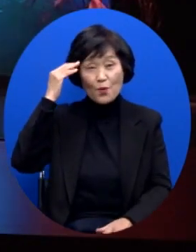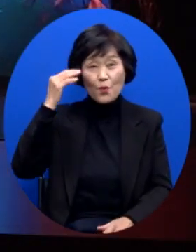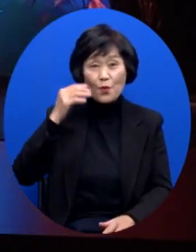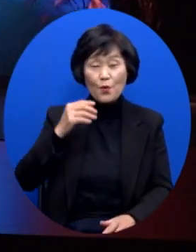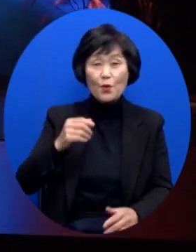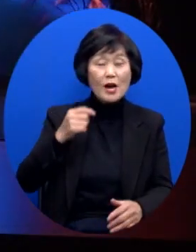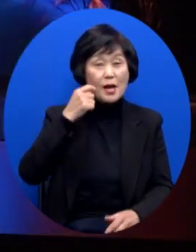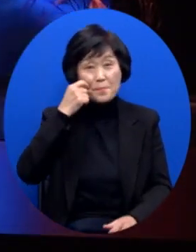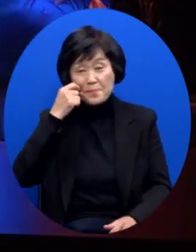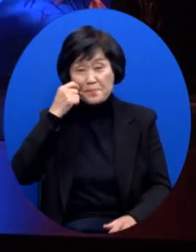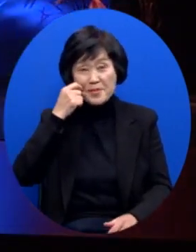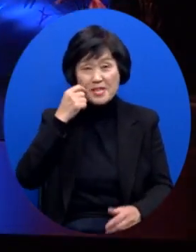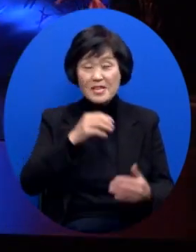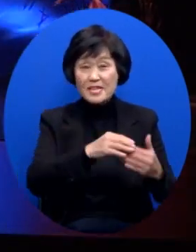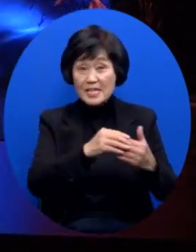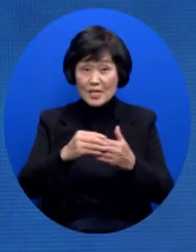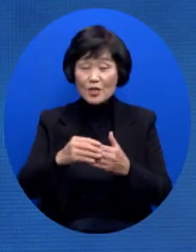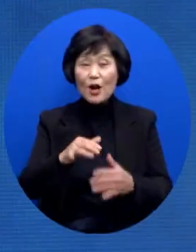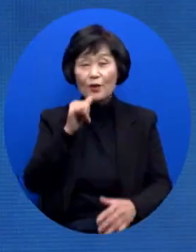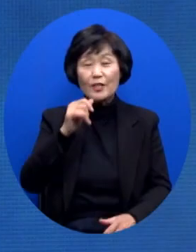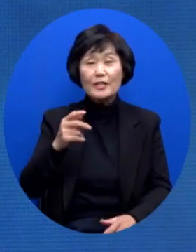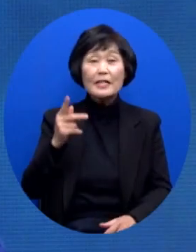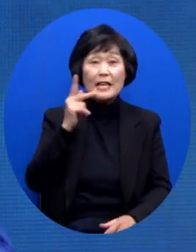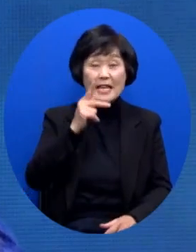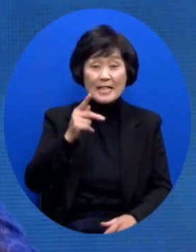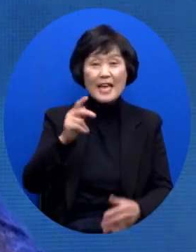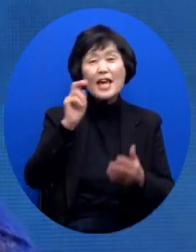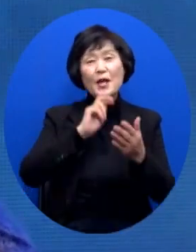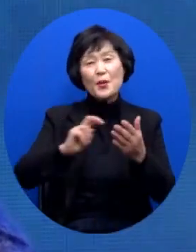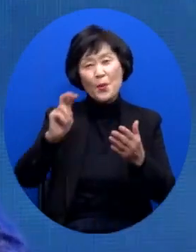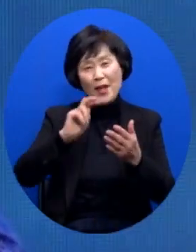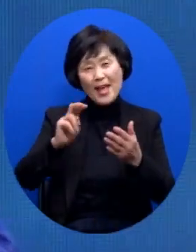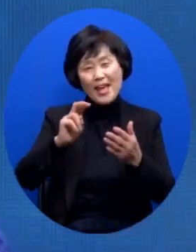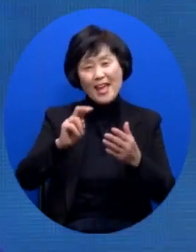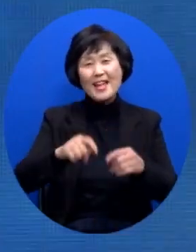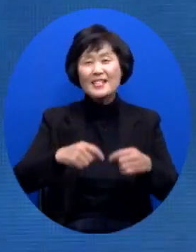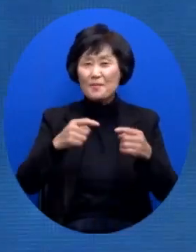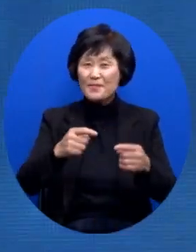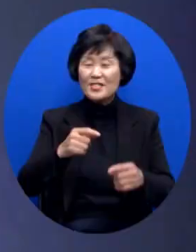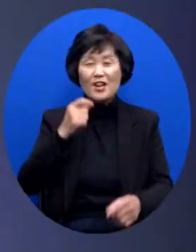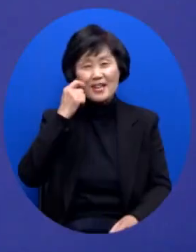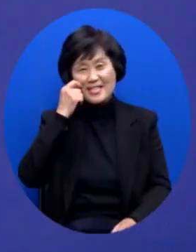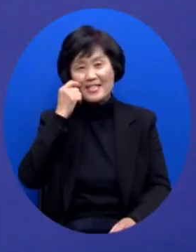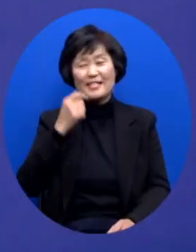K-POP 청소년들을 발굴하는 기회가 될 것으로 평가받고 있습니다.